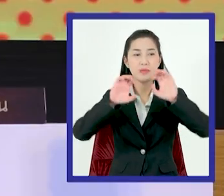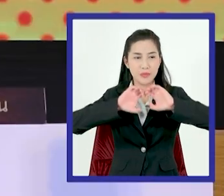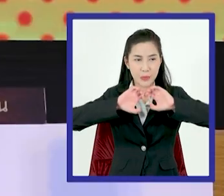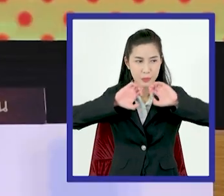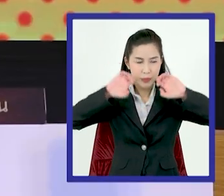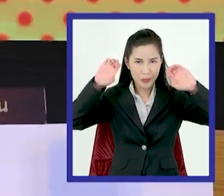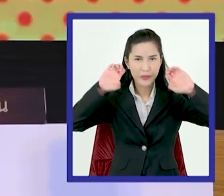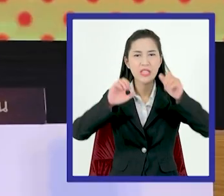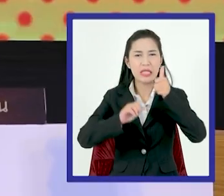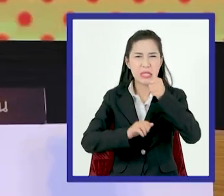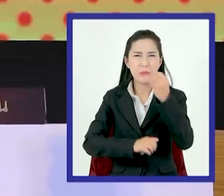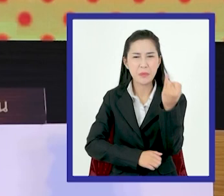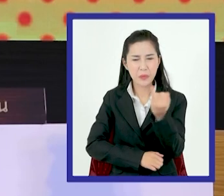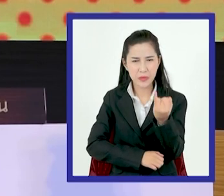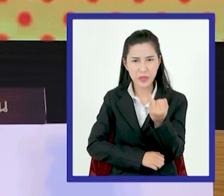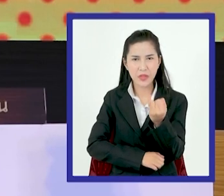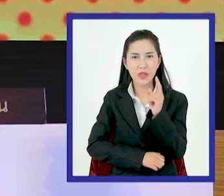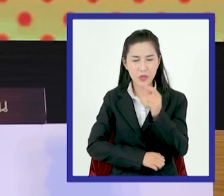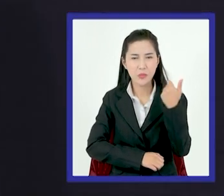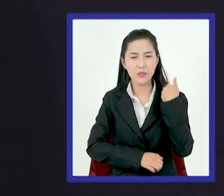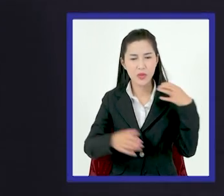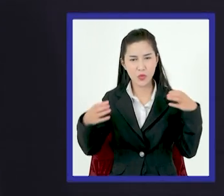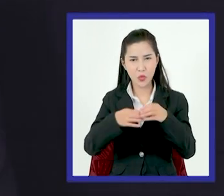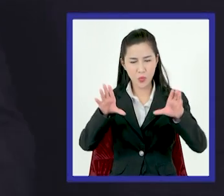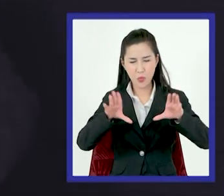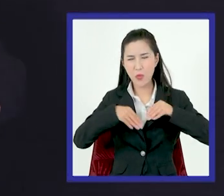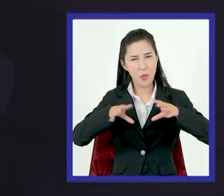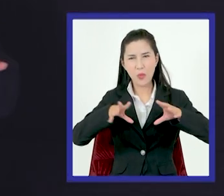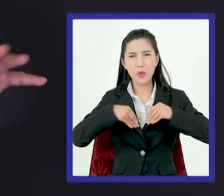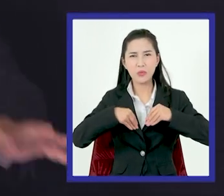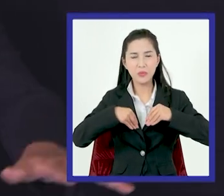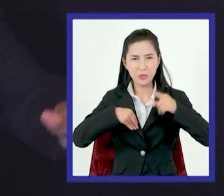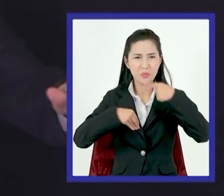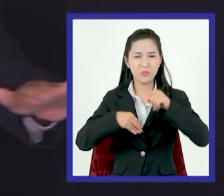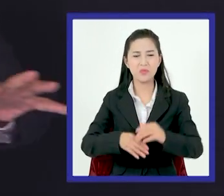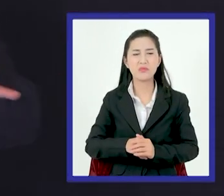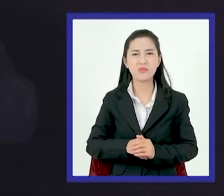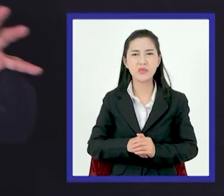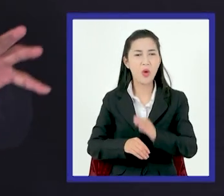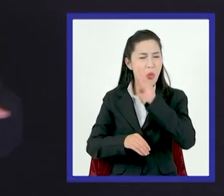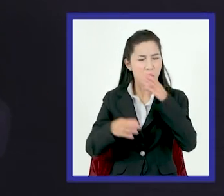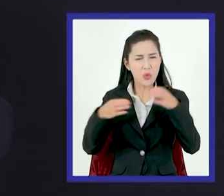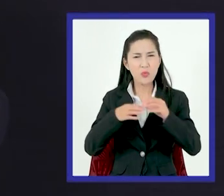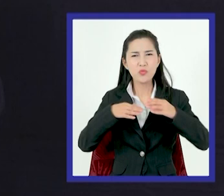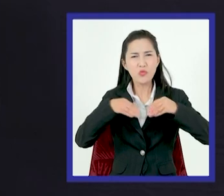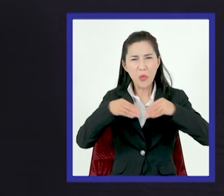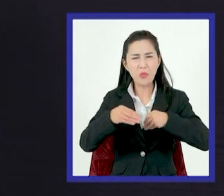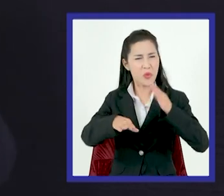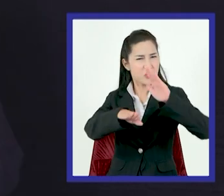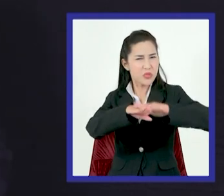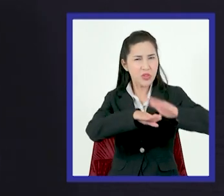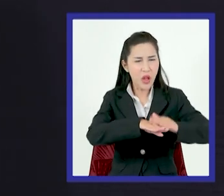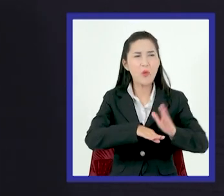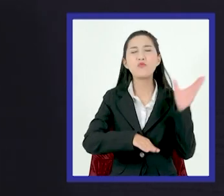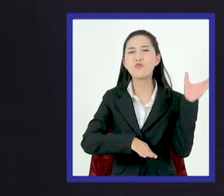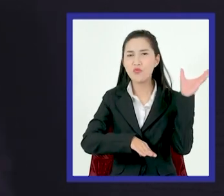าลจะดีหรือไม่ดีมันต้องมีฝ่ายค้อนเพราะคุณจะไปอย่างเดียวก็ไม่ได้ถ้าไม่มีฝ่ายค้อนคอยกระตุกคอยอะไรฟังเรา